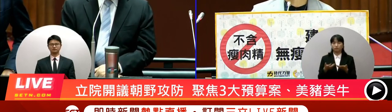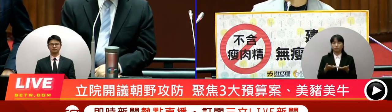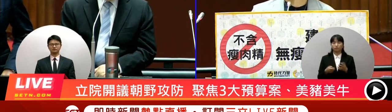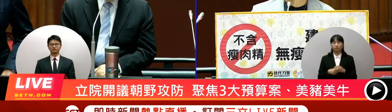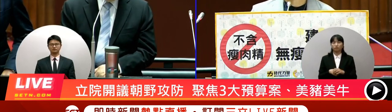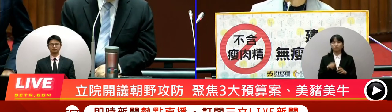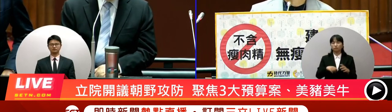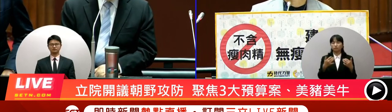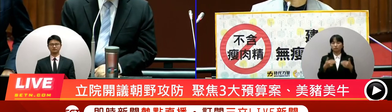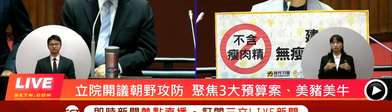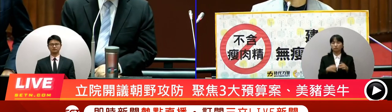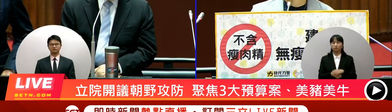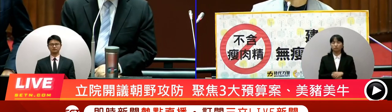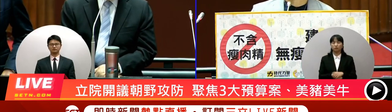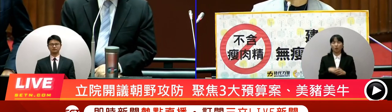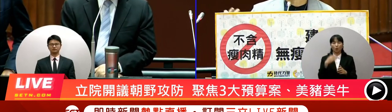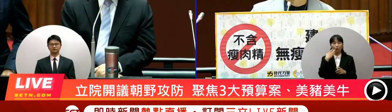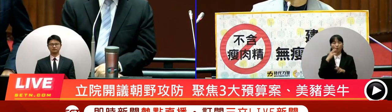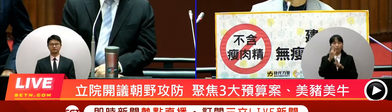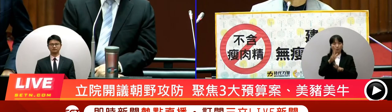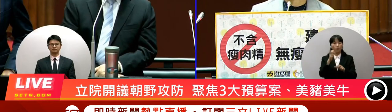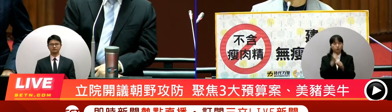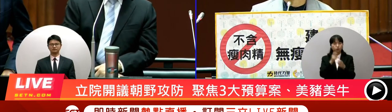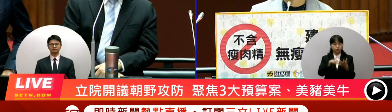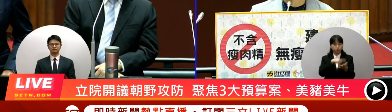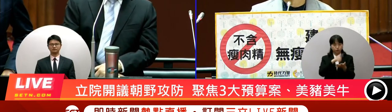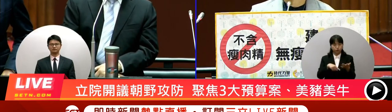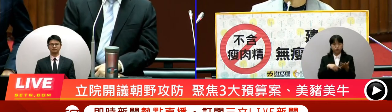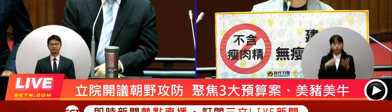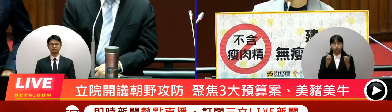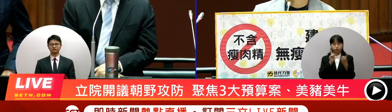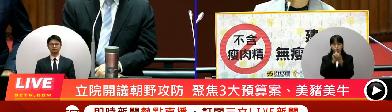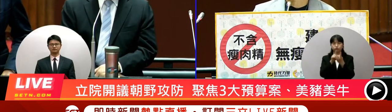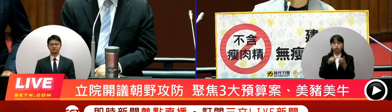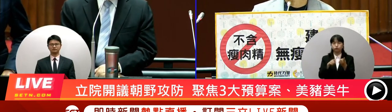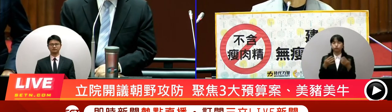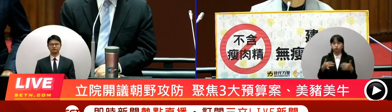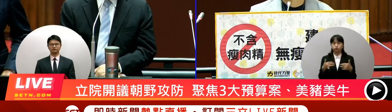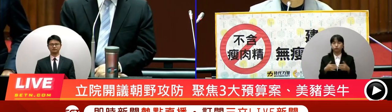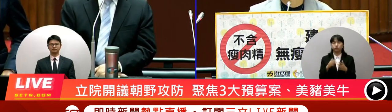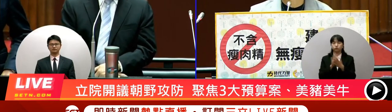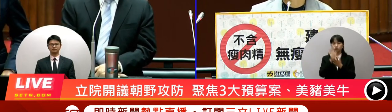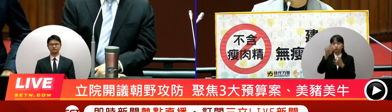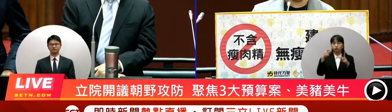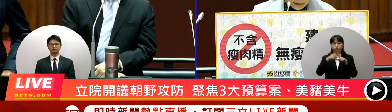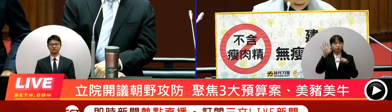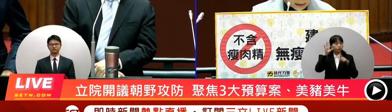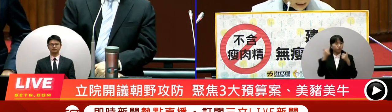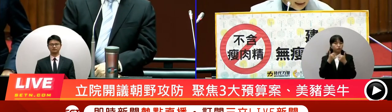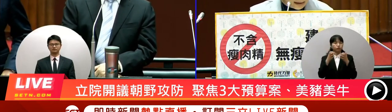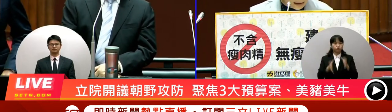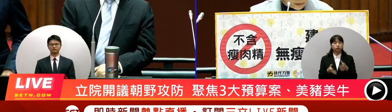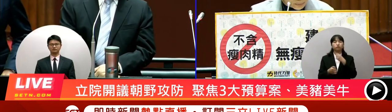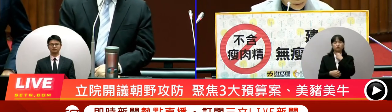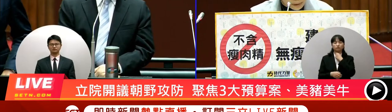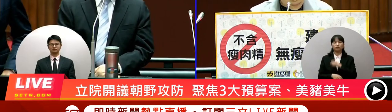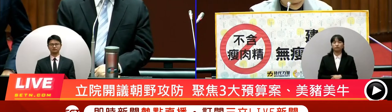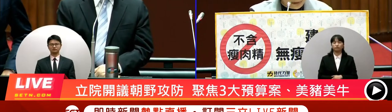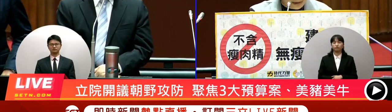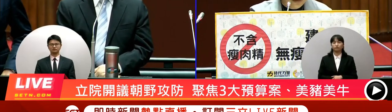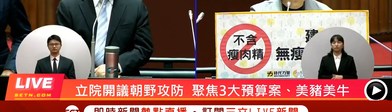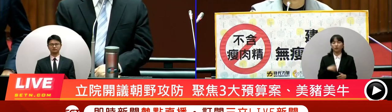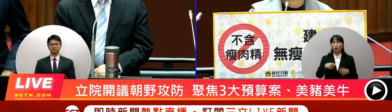题我觉得要落实要去解决，还是要面对问题哈，就是未来还是要开公听会。好，下一章啊，这个就